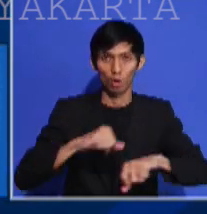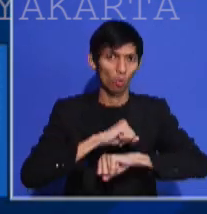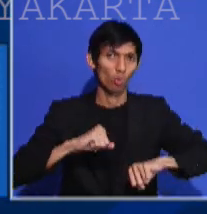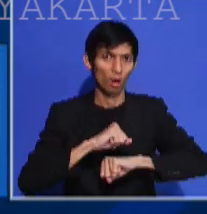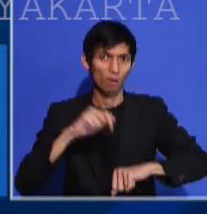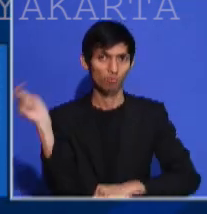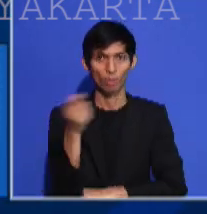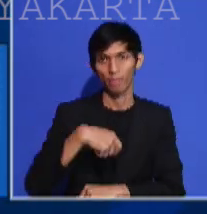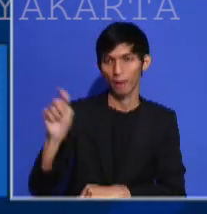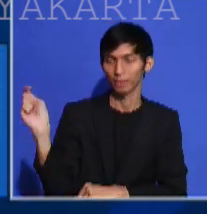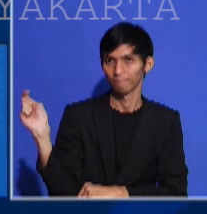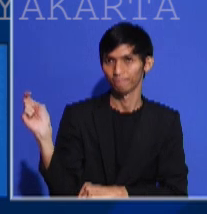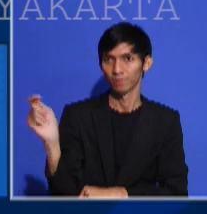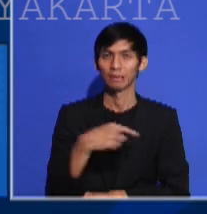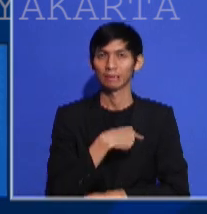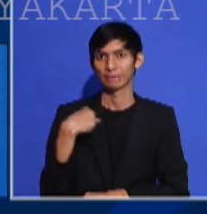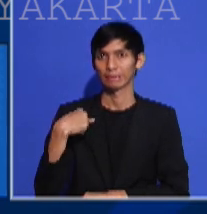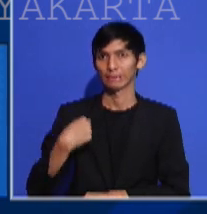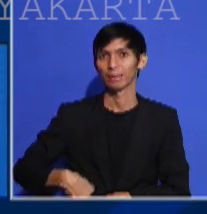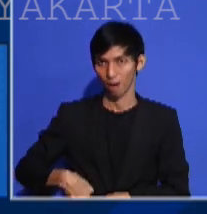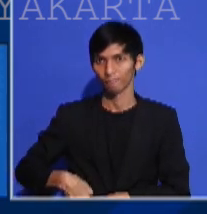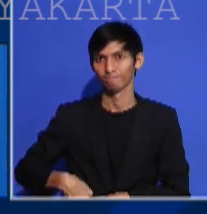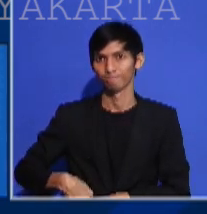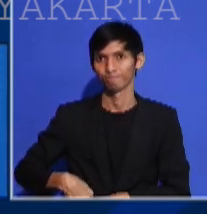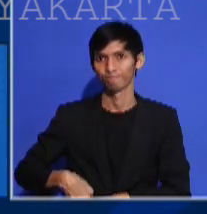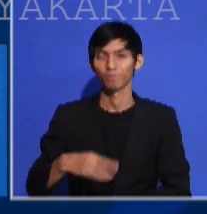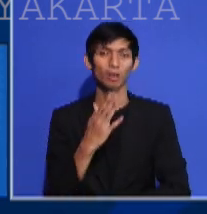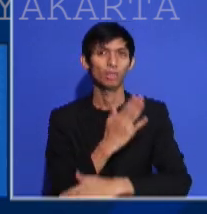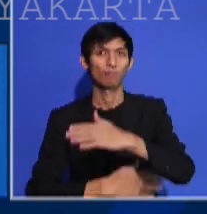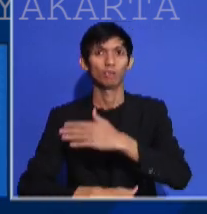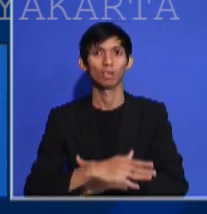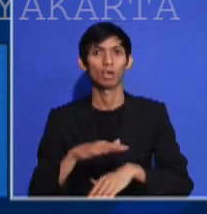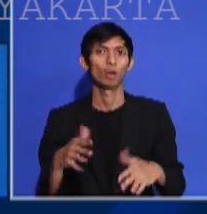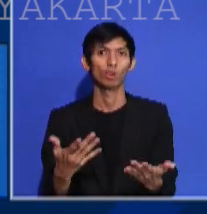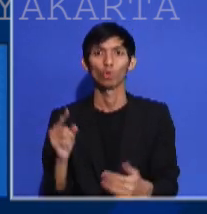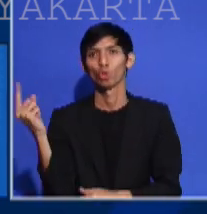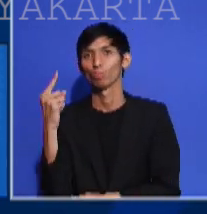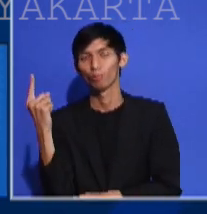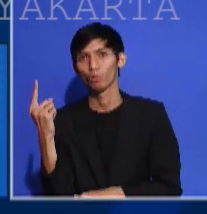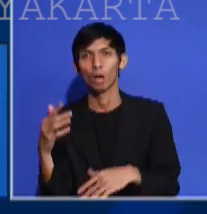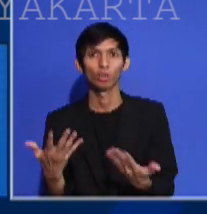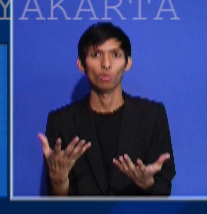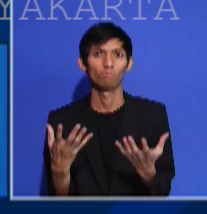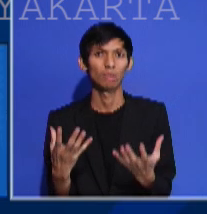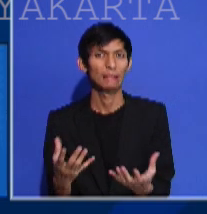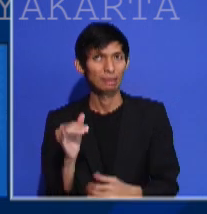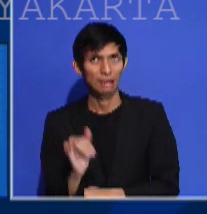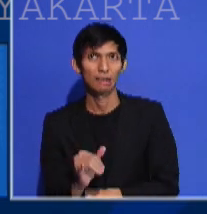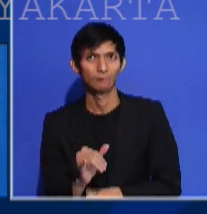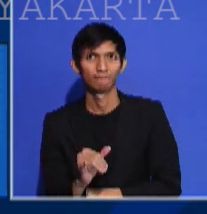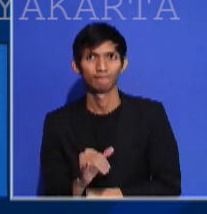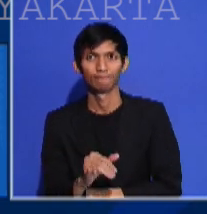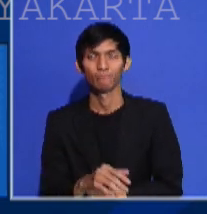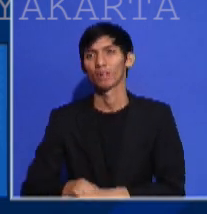eh Cina ya baik di Olimpiade ataupun paralimpiade ini memang yang benar-benar menjadi e terberat begitu ya Iya